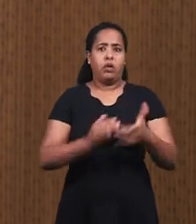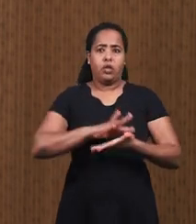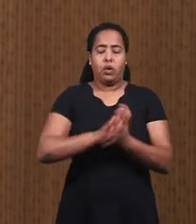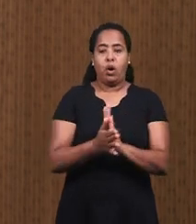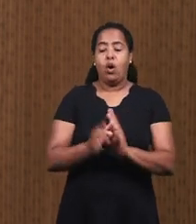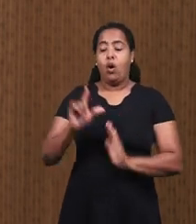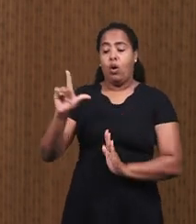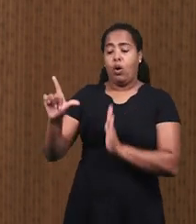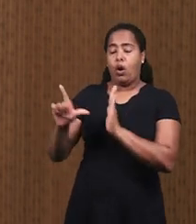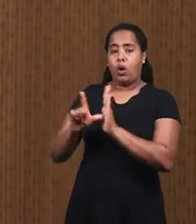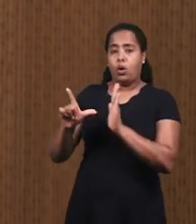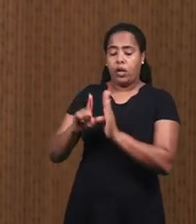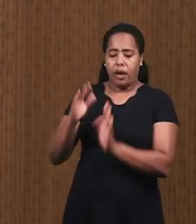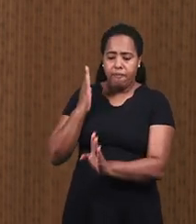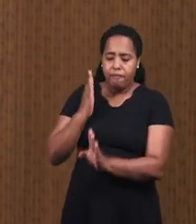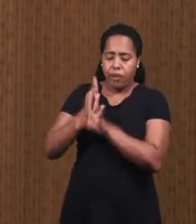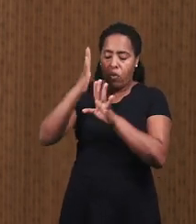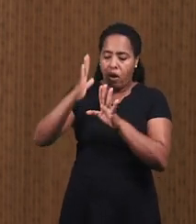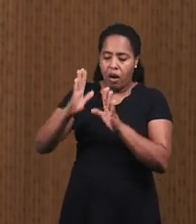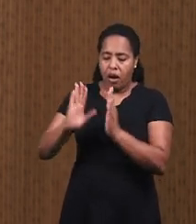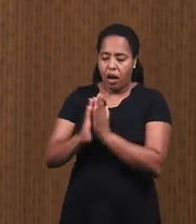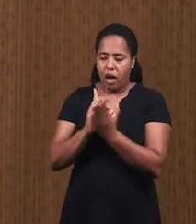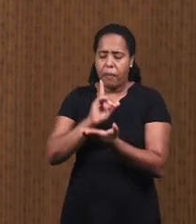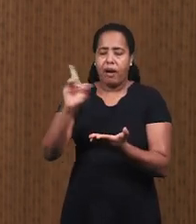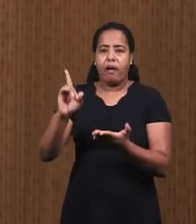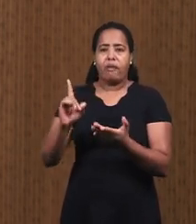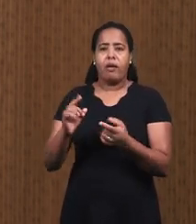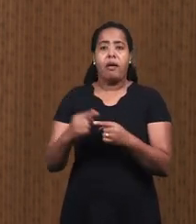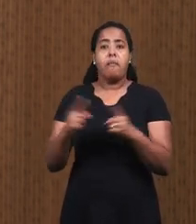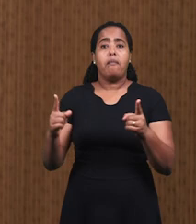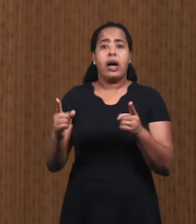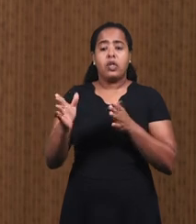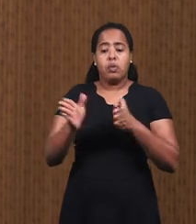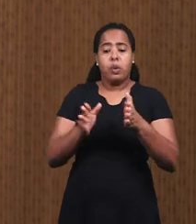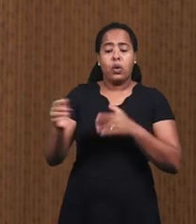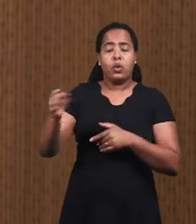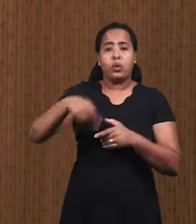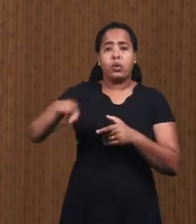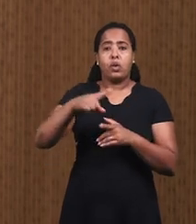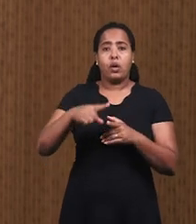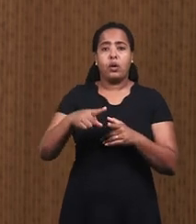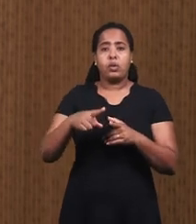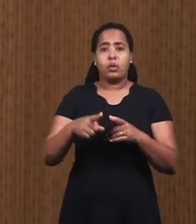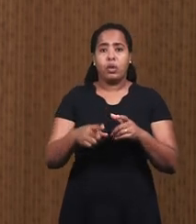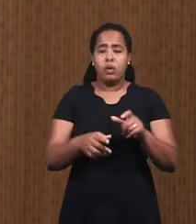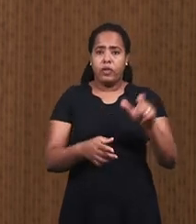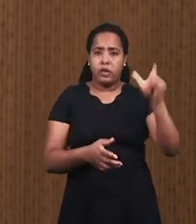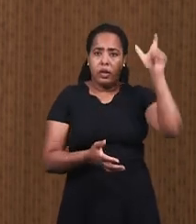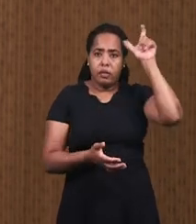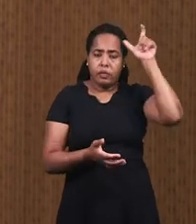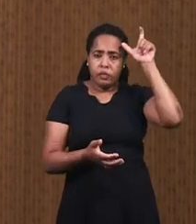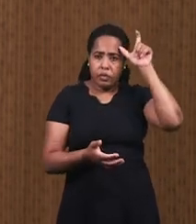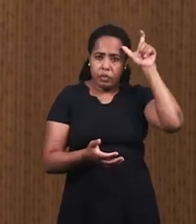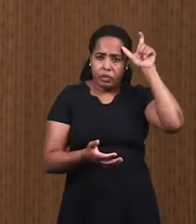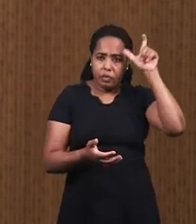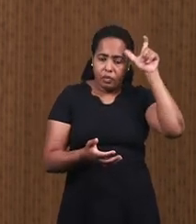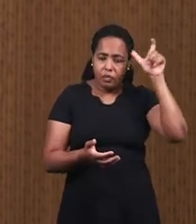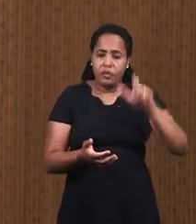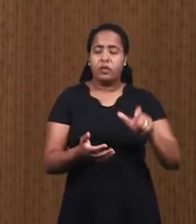là-bas. Luther, il se lève avec la parole, mais dans le jour, qu'est-ce que l'adversaire a fait? Il a sécularisé la